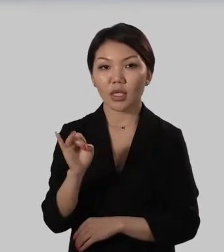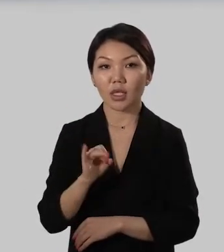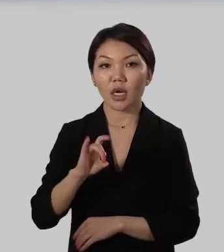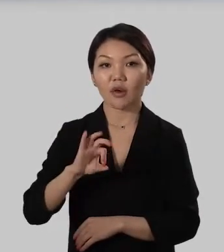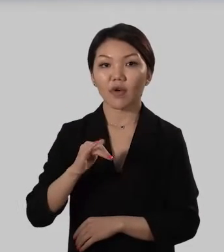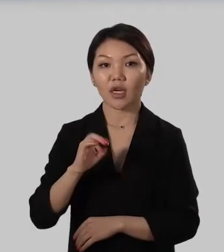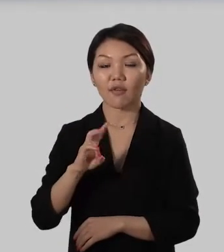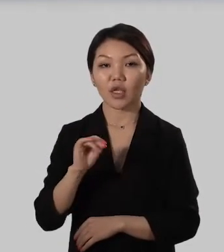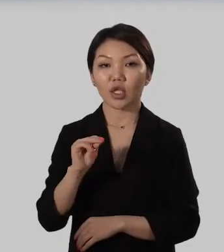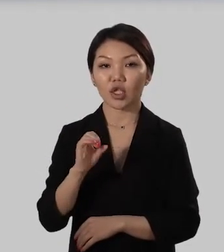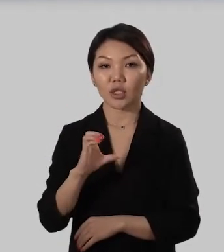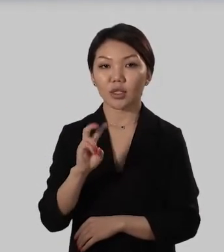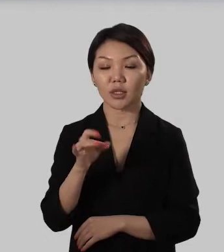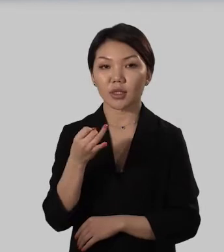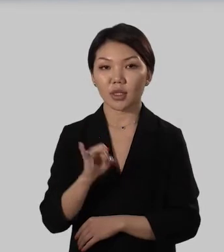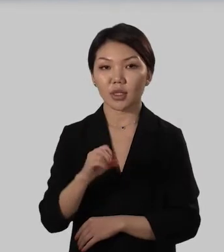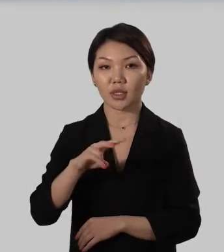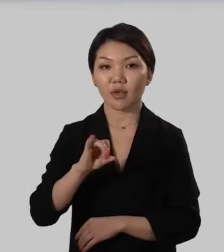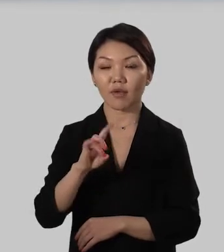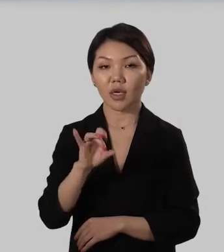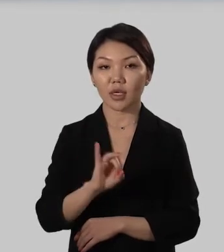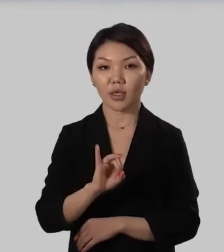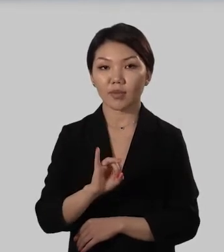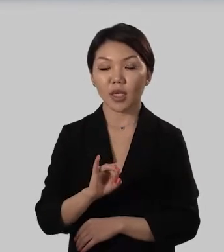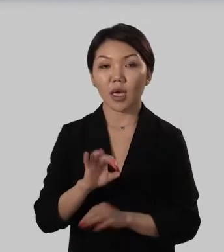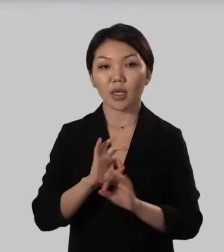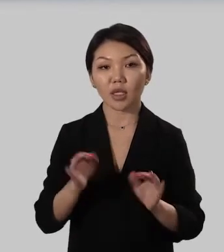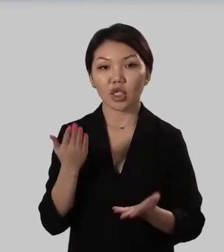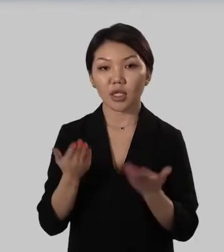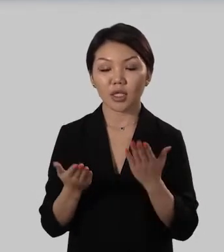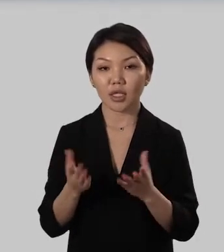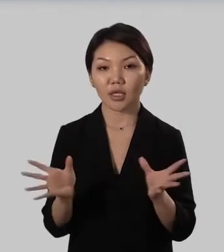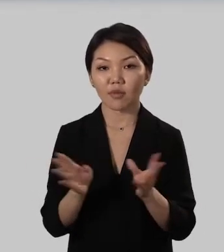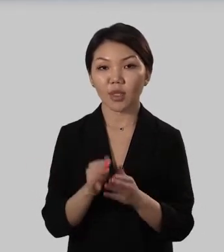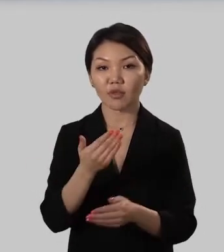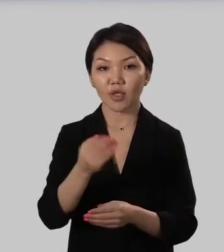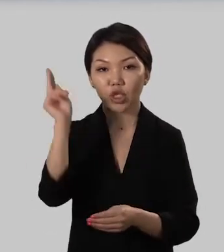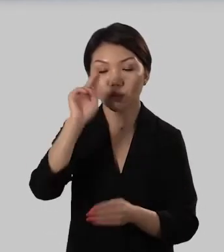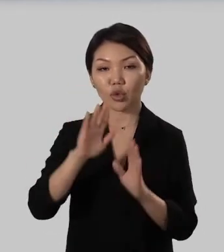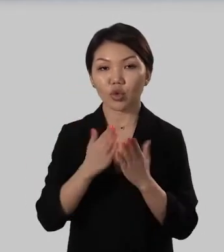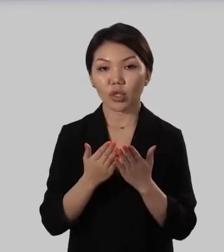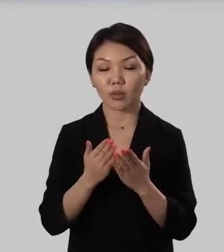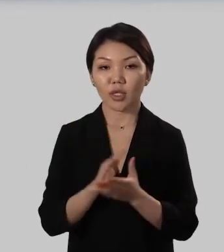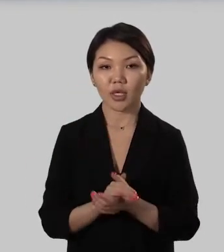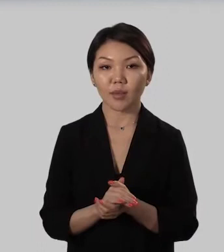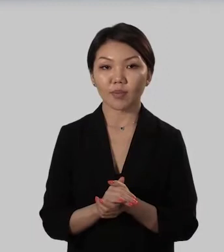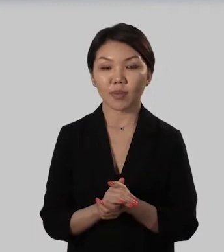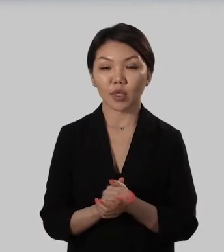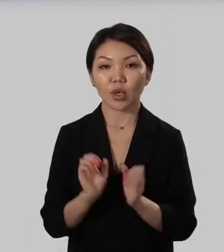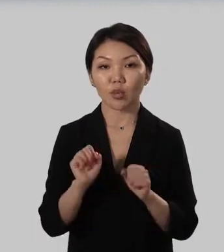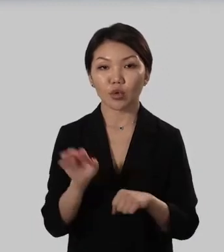у замечательно если они стоят на полке с вашими учебниками ими можно воспользоваться в любой